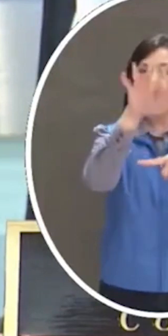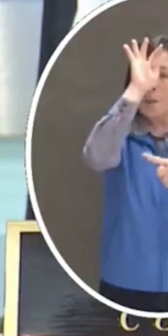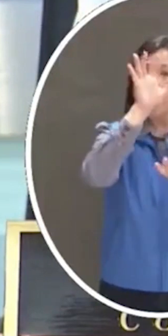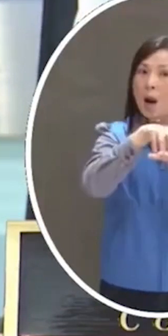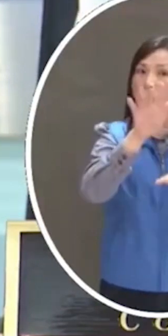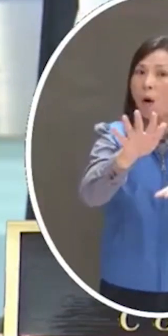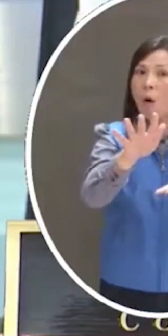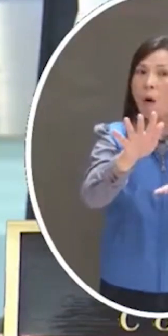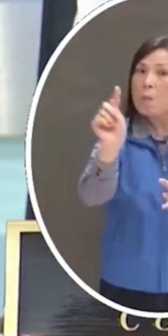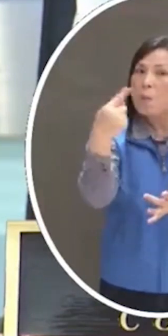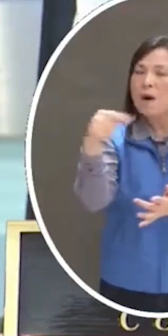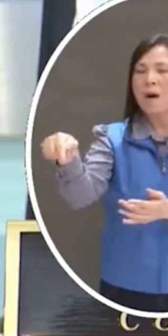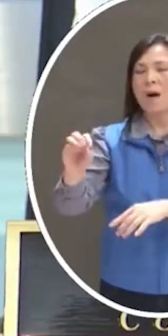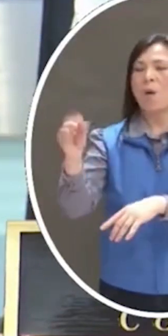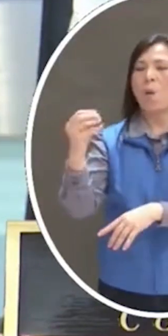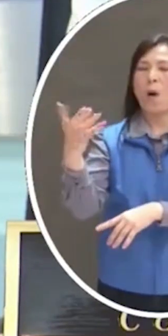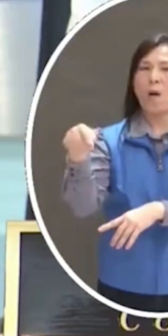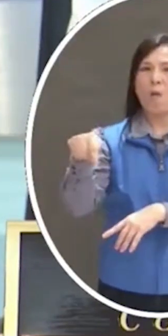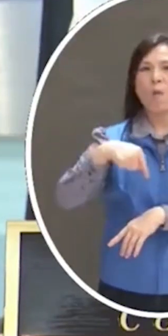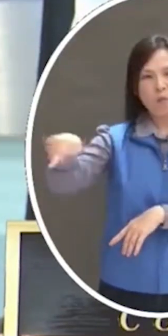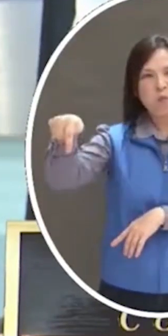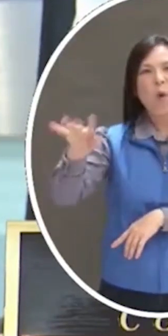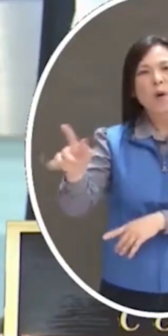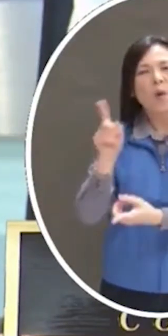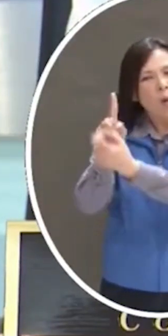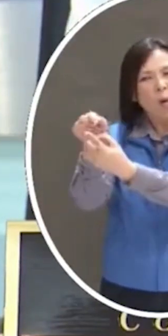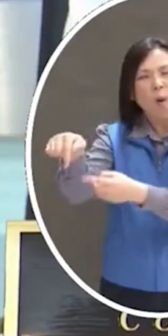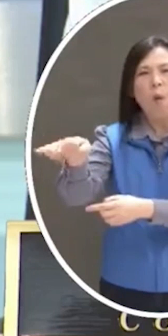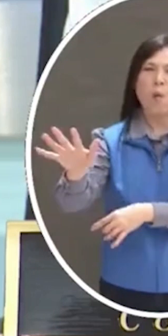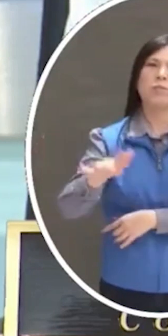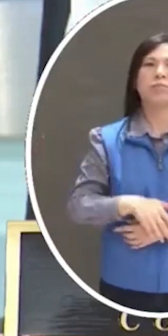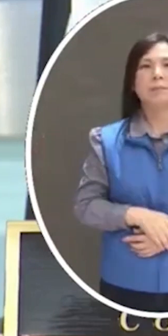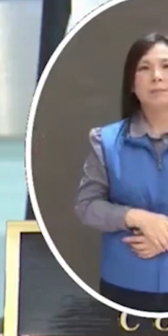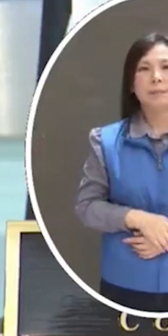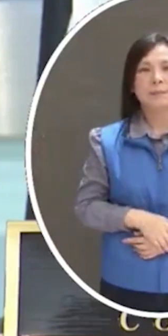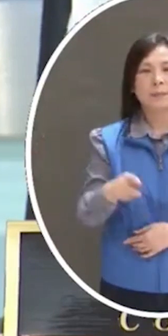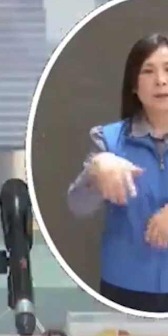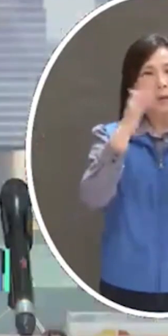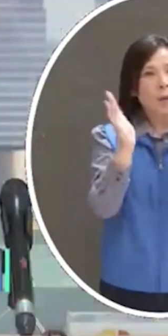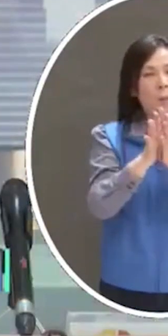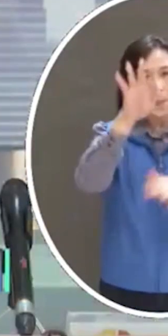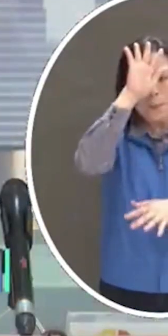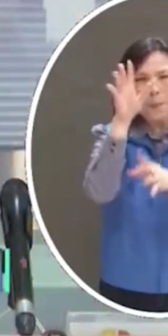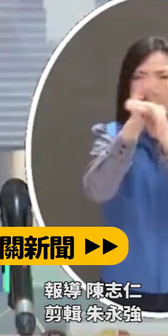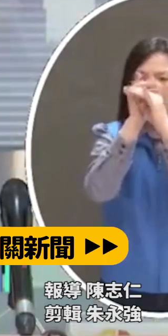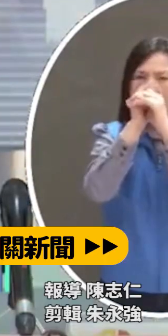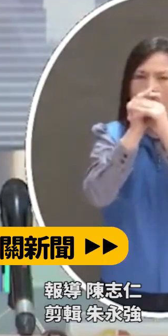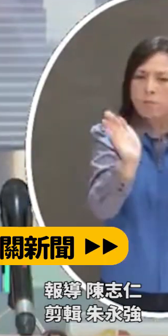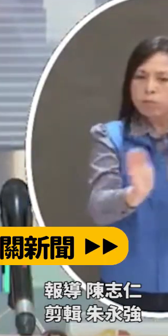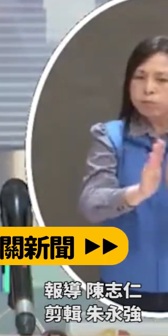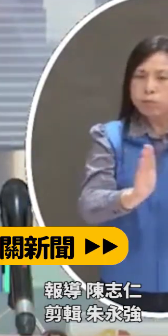从万华活动室跟接触者有关系的，所以目前我们所有的疫调的分析出